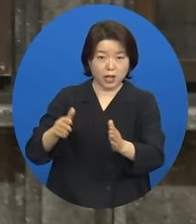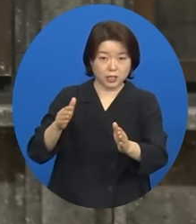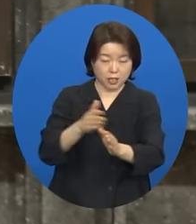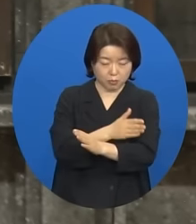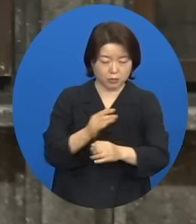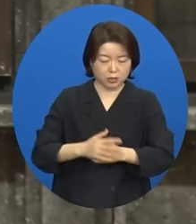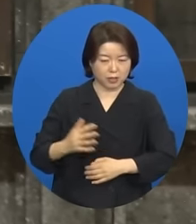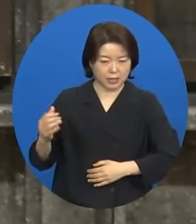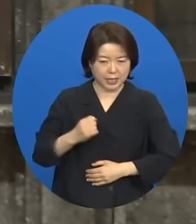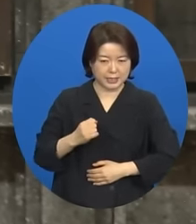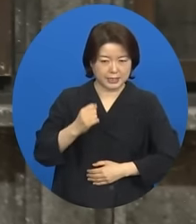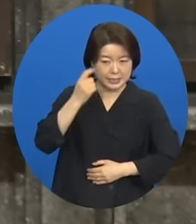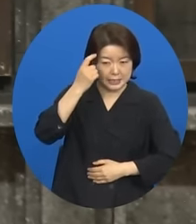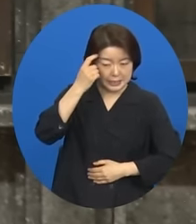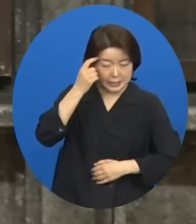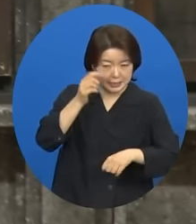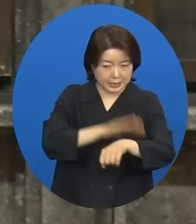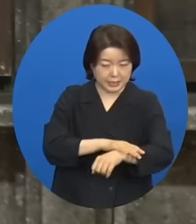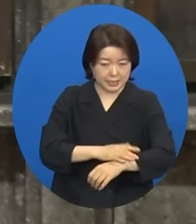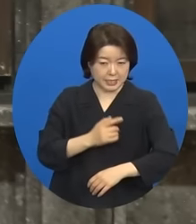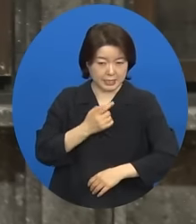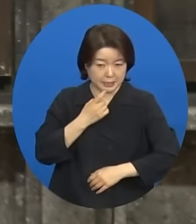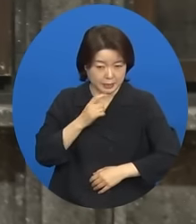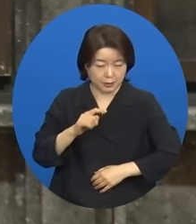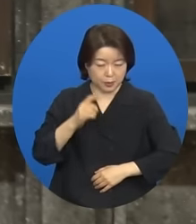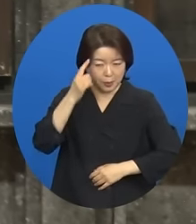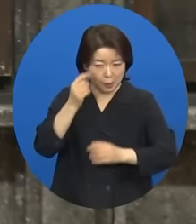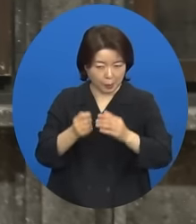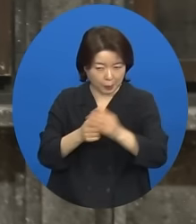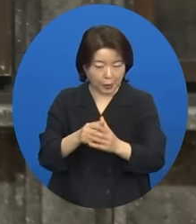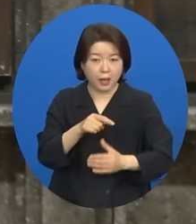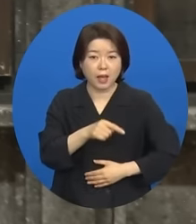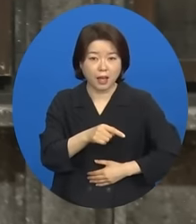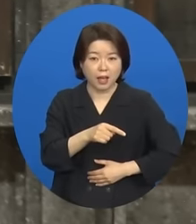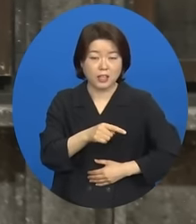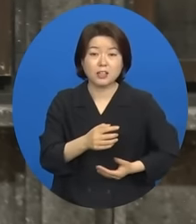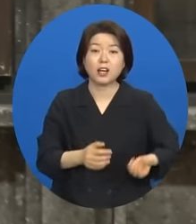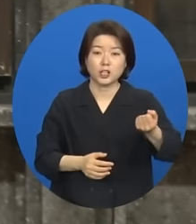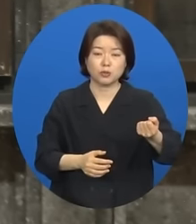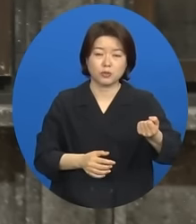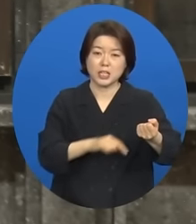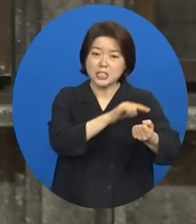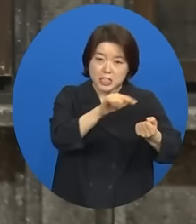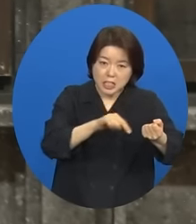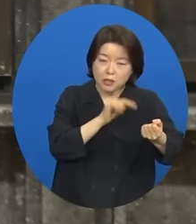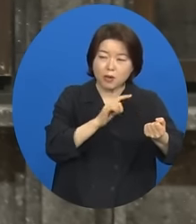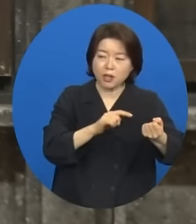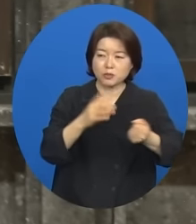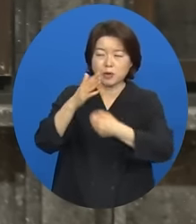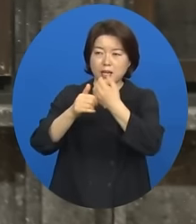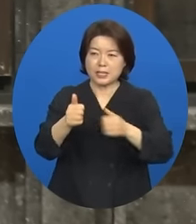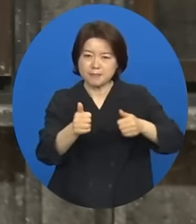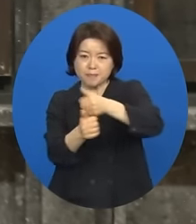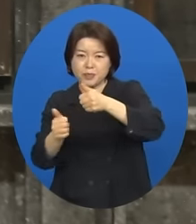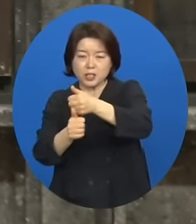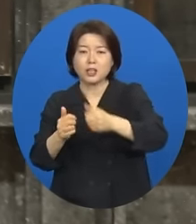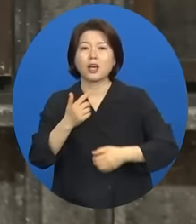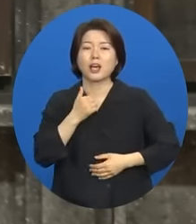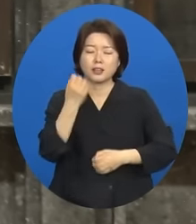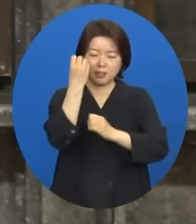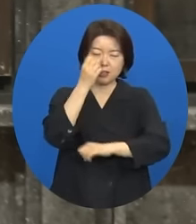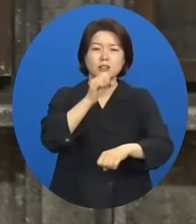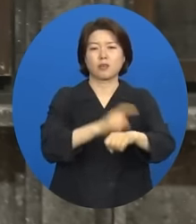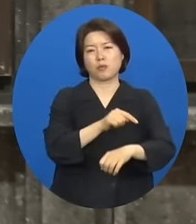자신의 잔꾀와 지혜, 이것이 하나님을 이기려 했던, 이겨 먹었던 바로 그의